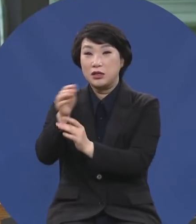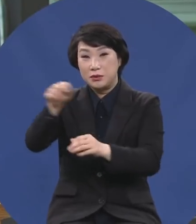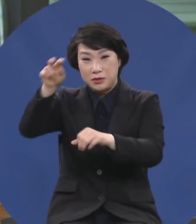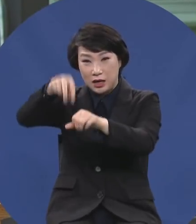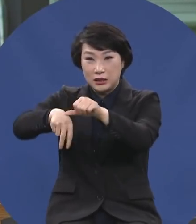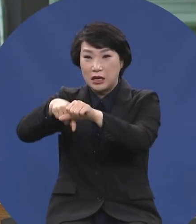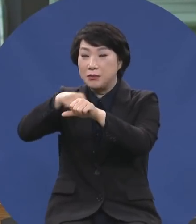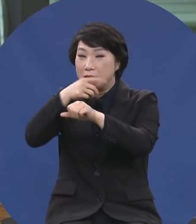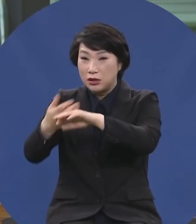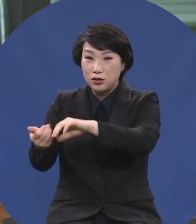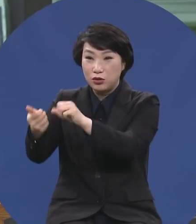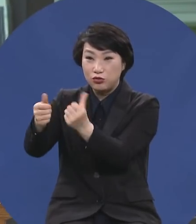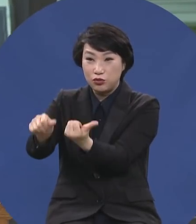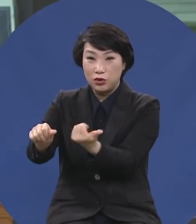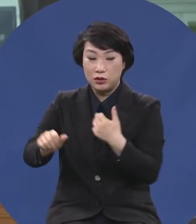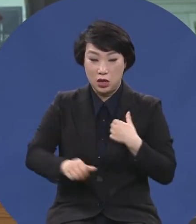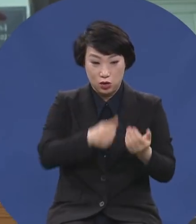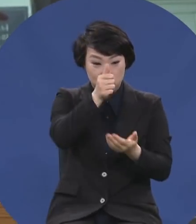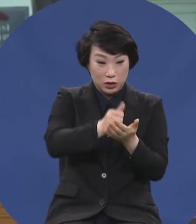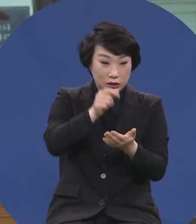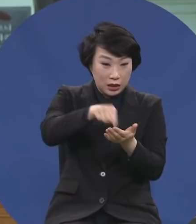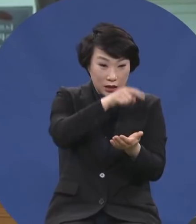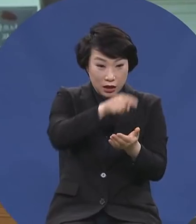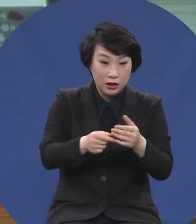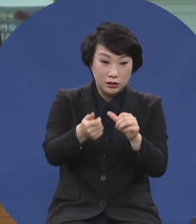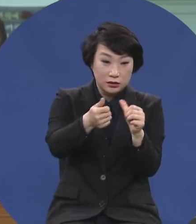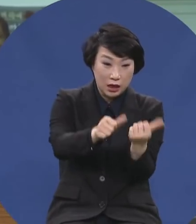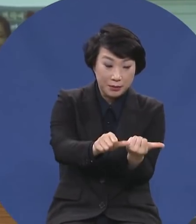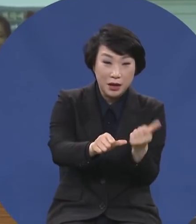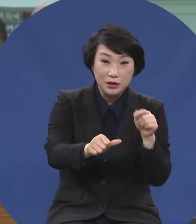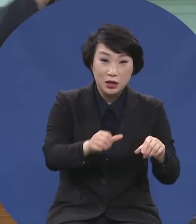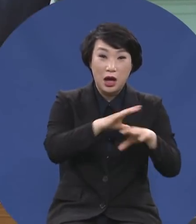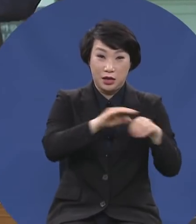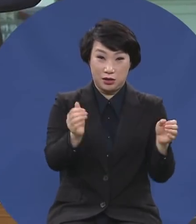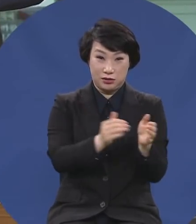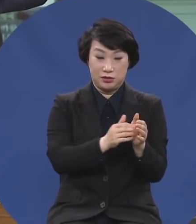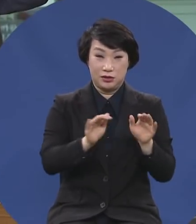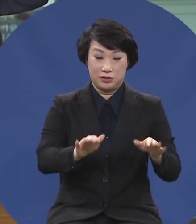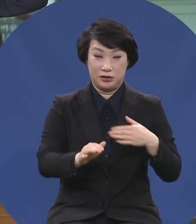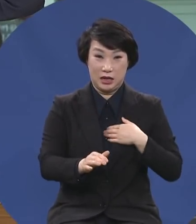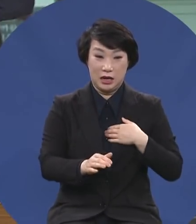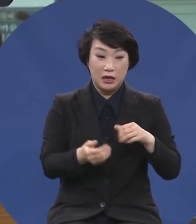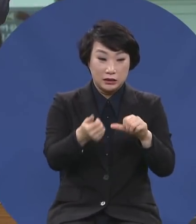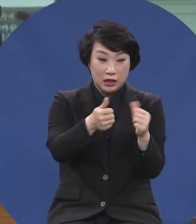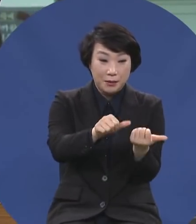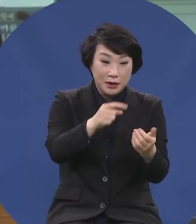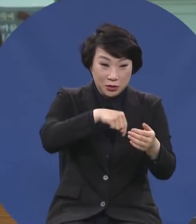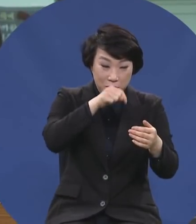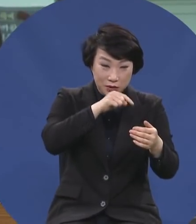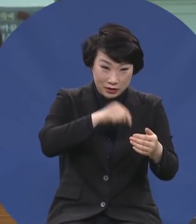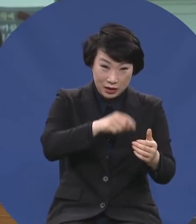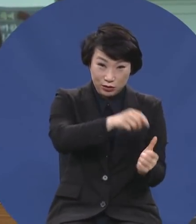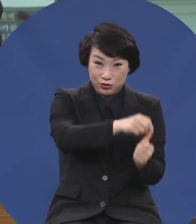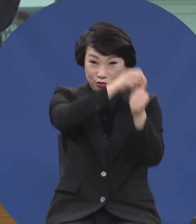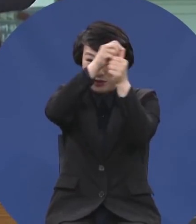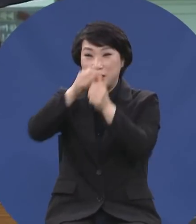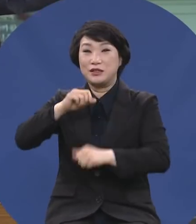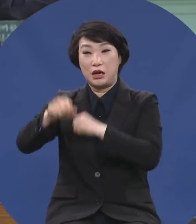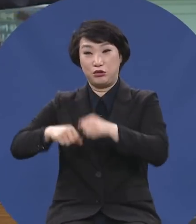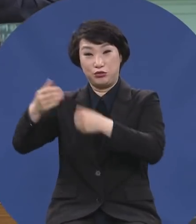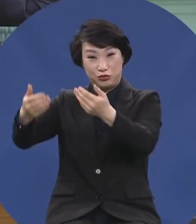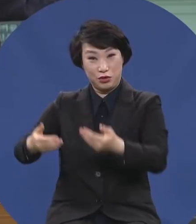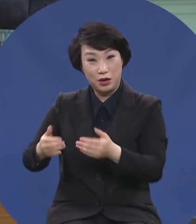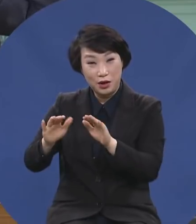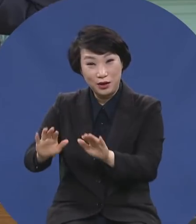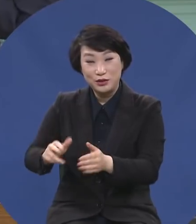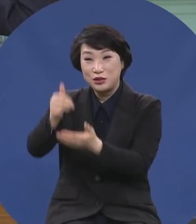죽으심으로 죄값은 사망의 문제를 해결하고 나를 사망에서 자유케 하셨으니 이건